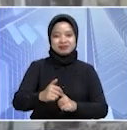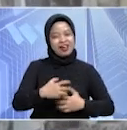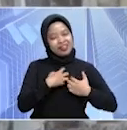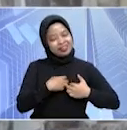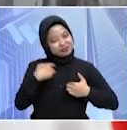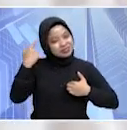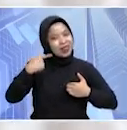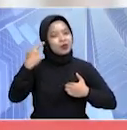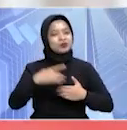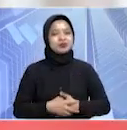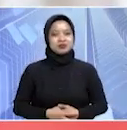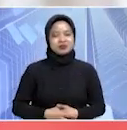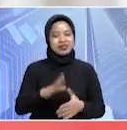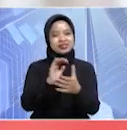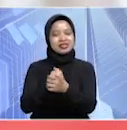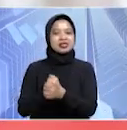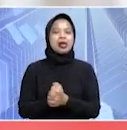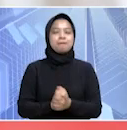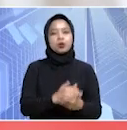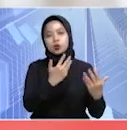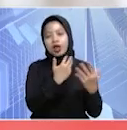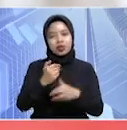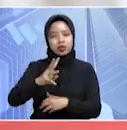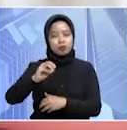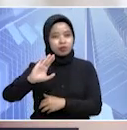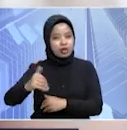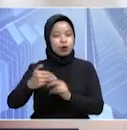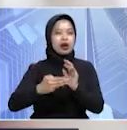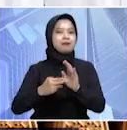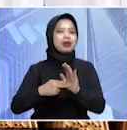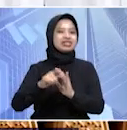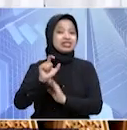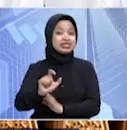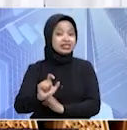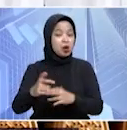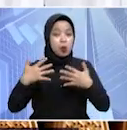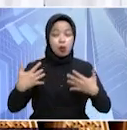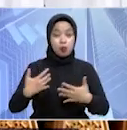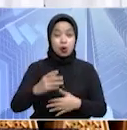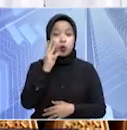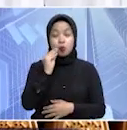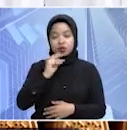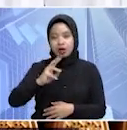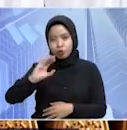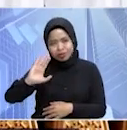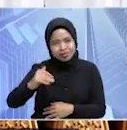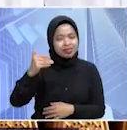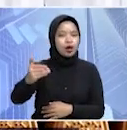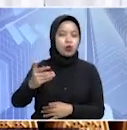selalu di hati. Selamat ulang tahun ke-30 MNC TV. Semoga di usia ke-30 tahun